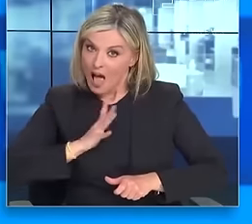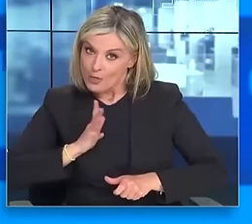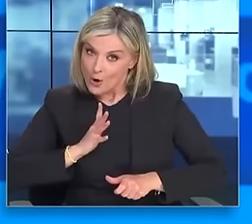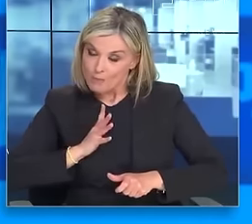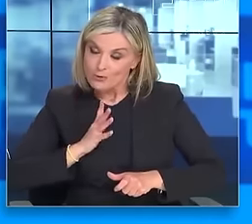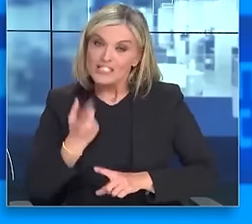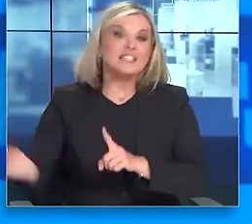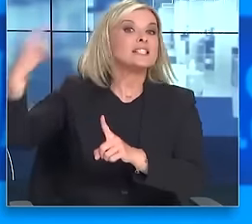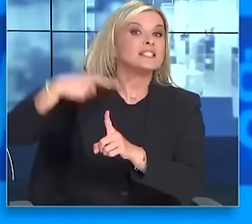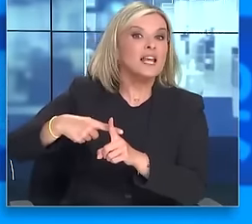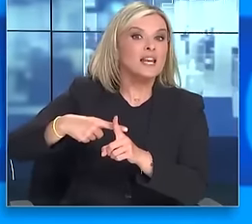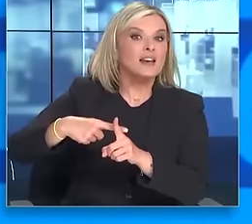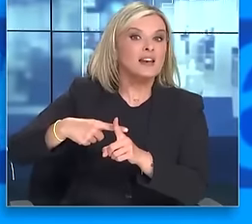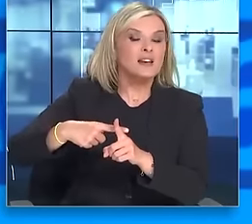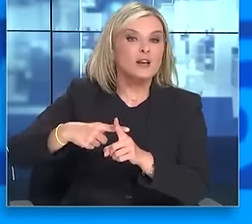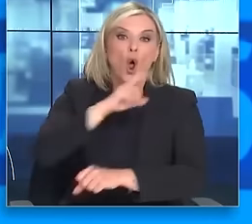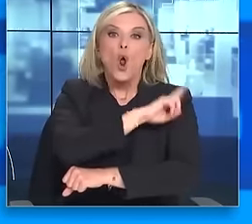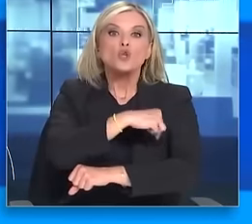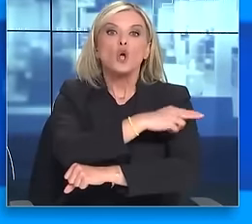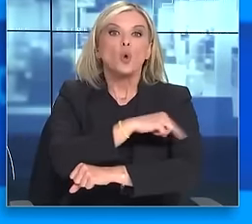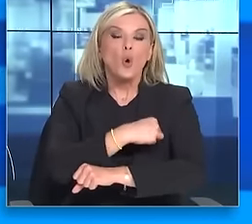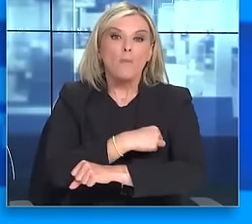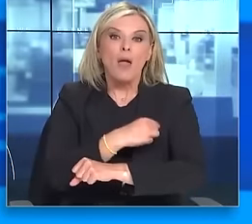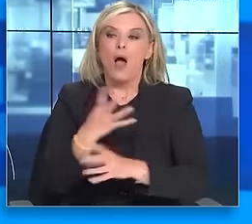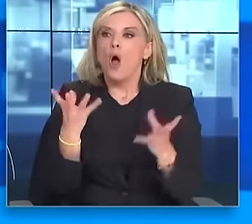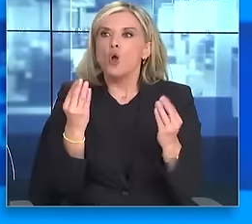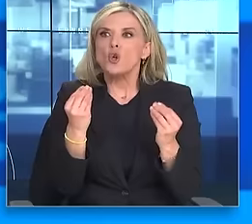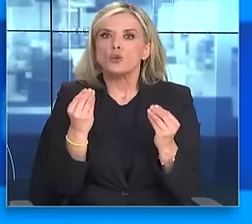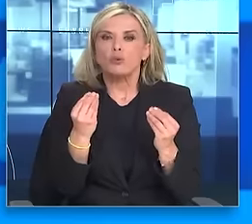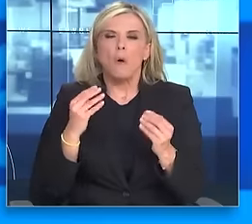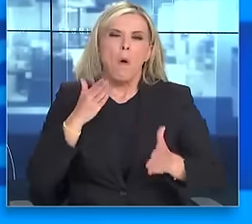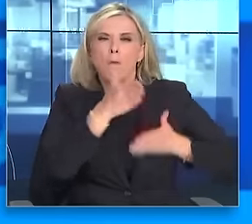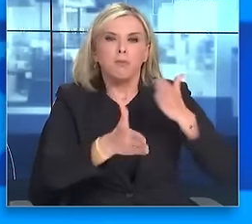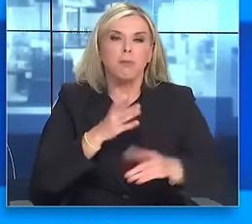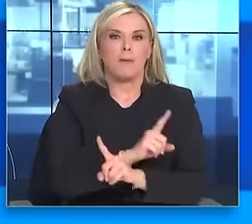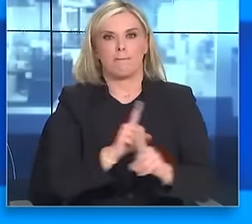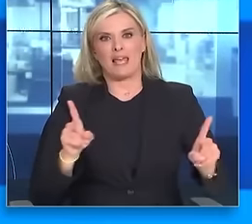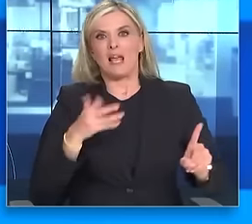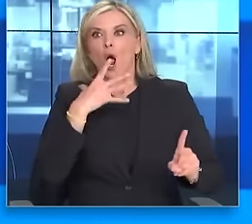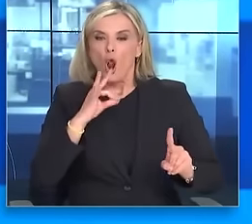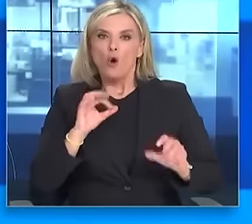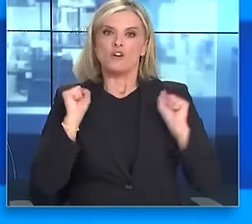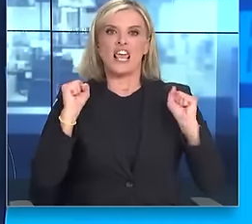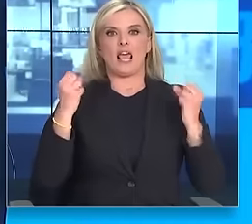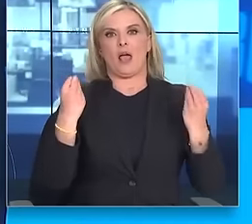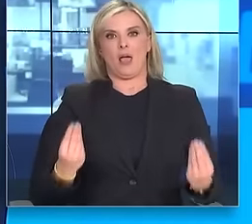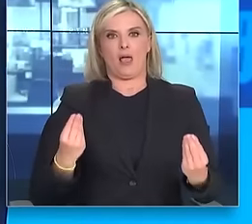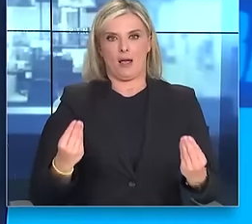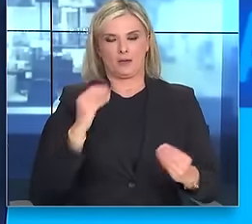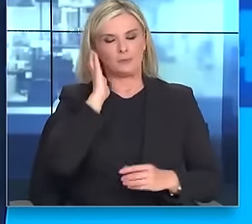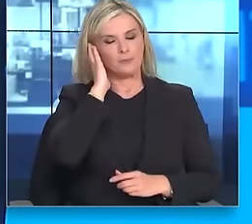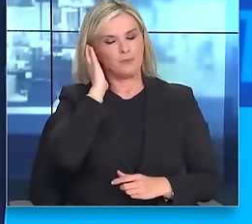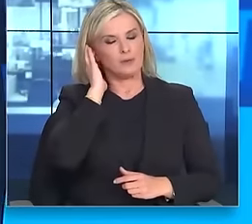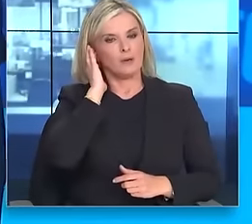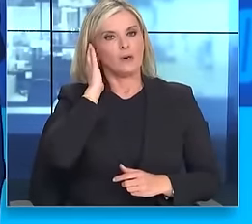ναι, μεγάλη έμφαση στα νοσοκομεία μας, αλλά η υγεία δεν είναι μόνο τα νοσοκομεία, είναι και όλα τα υπόλοιπα. Μάλιστα. Λοιπόν, πάμε λίγο στα των εκλογών τώρα, γιατί